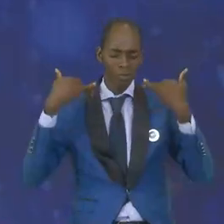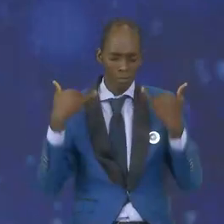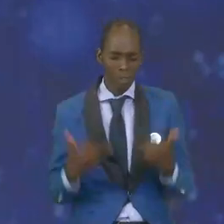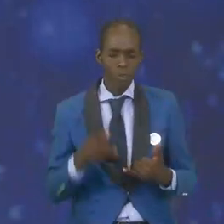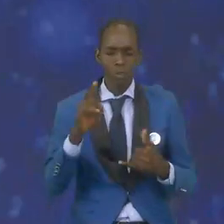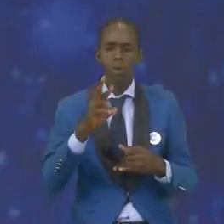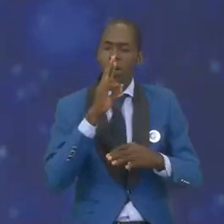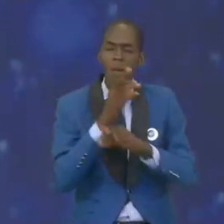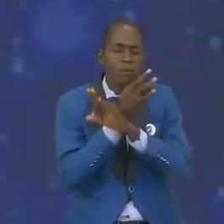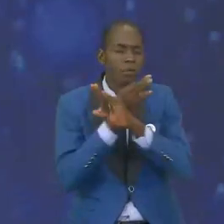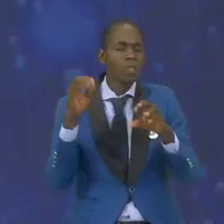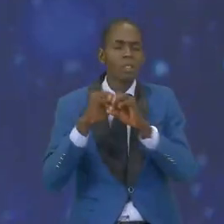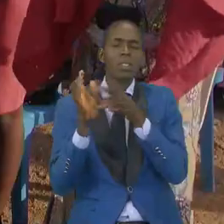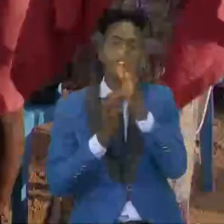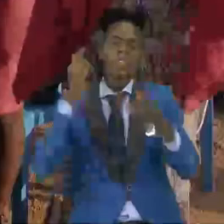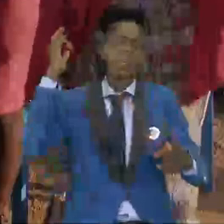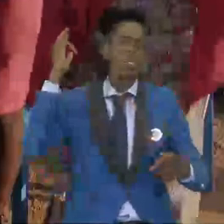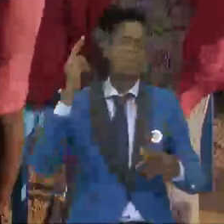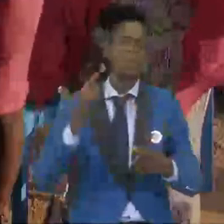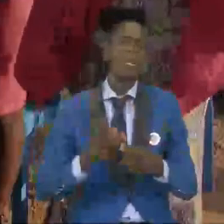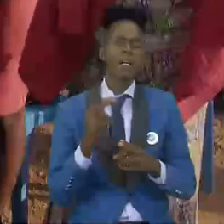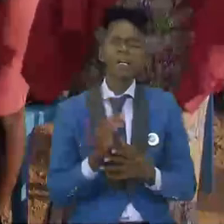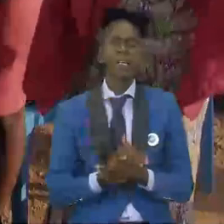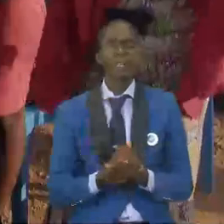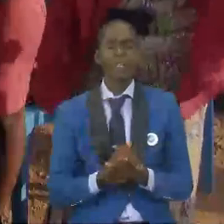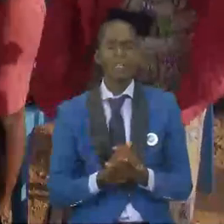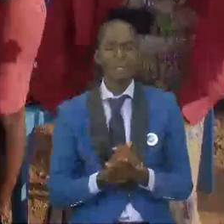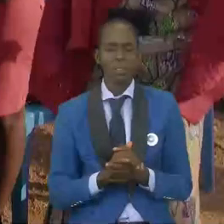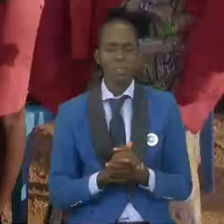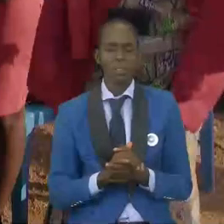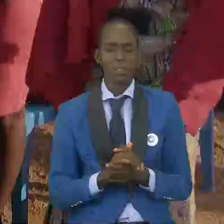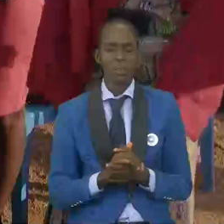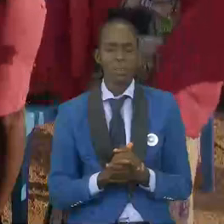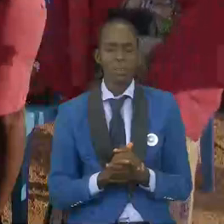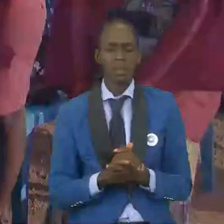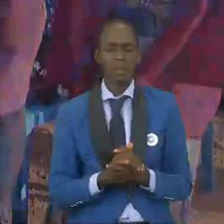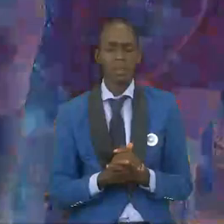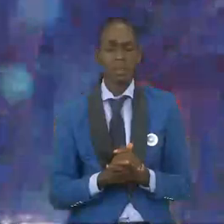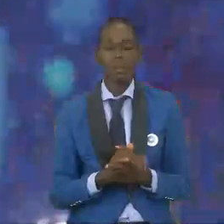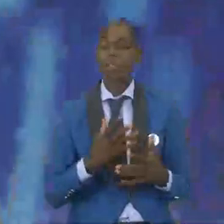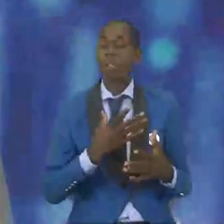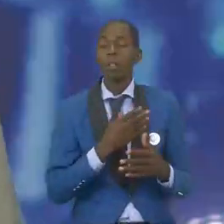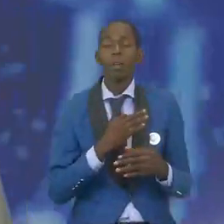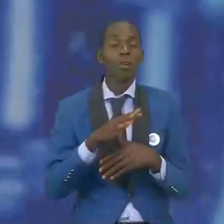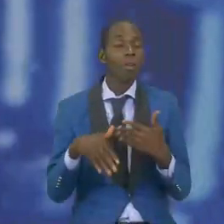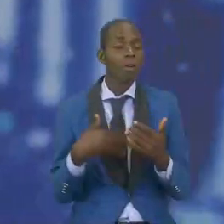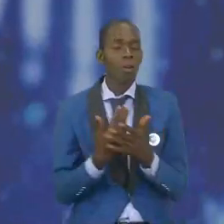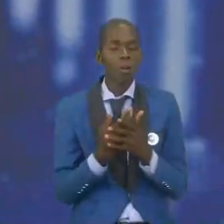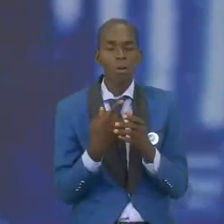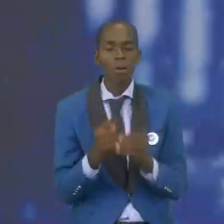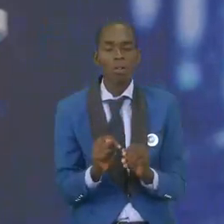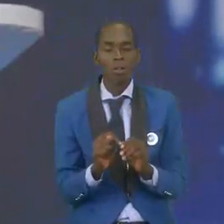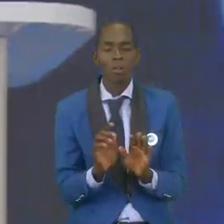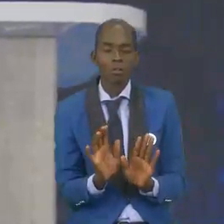infirmité, j'arrête ça maintenant de ta vie. Tu es libéré au nom de Jésus.